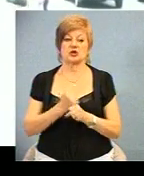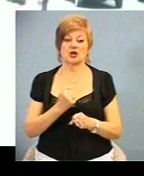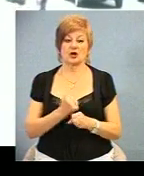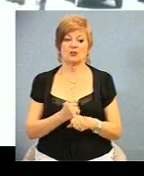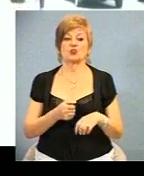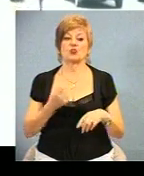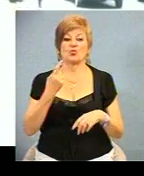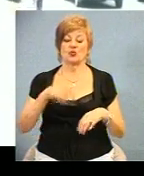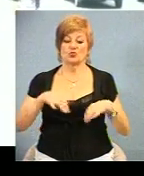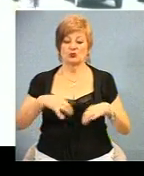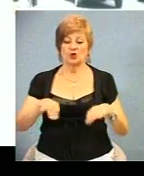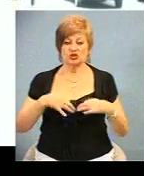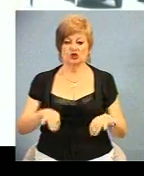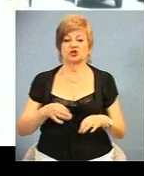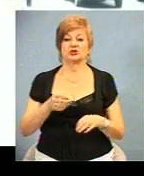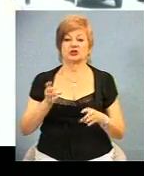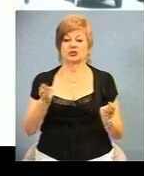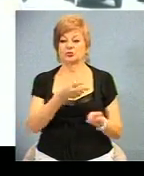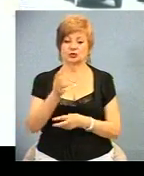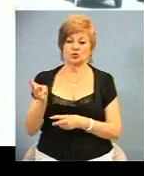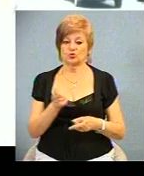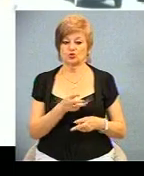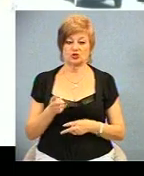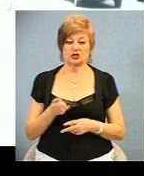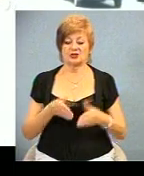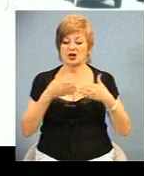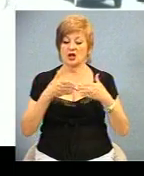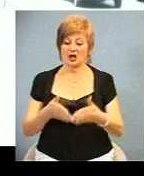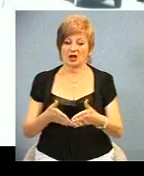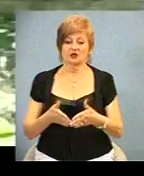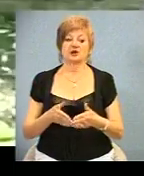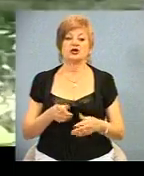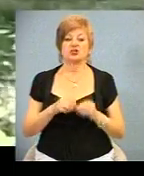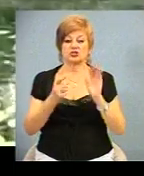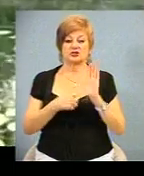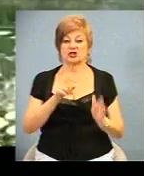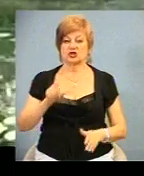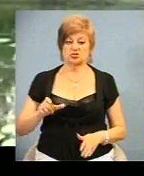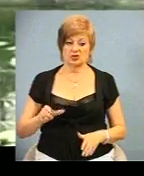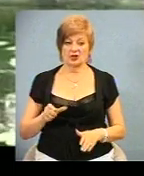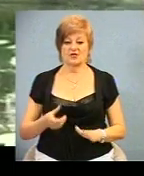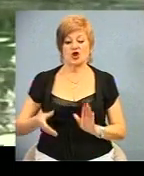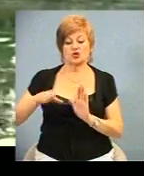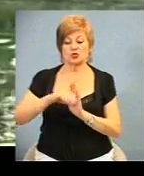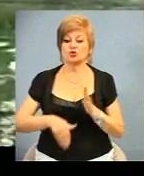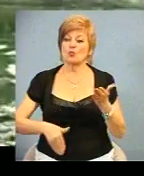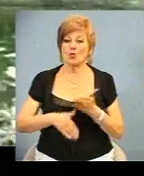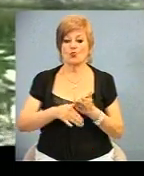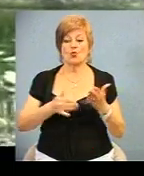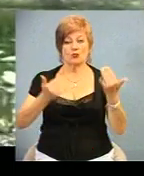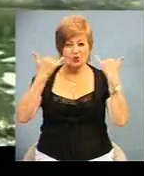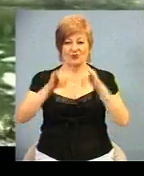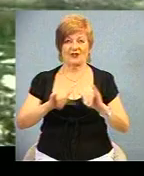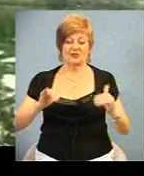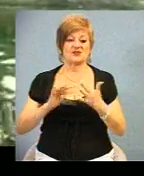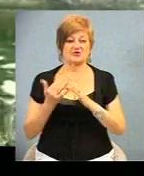2 мотопомпи, 1 одиниця техніки, 1 рятувальний катер та 16 рятувальників. Заручилися підтримкою фермерських господарств